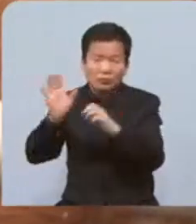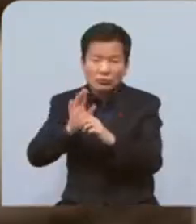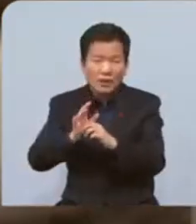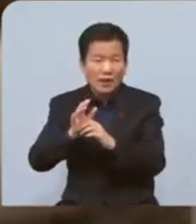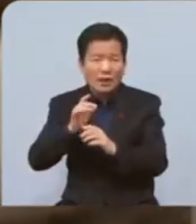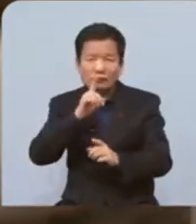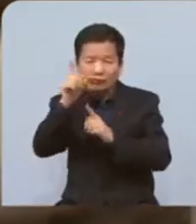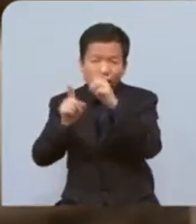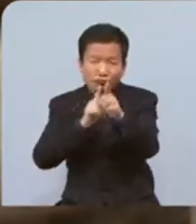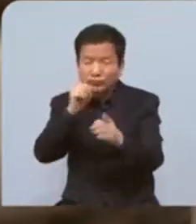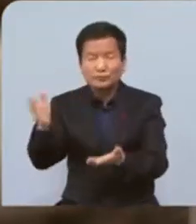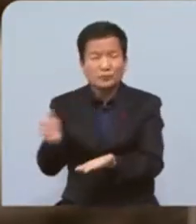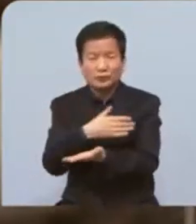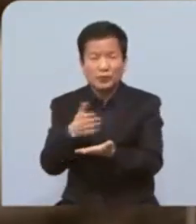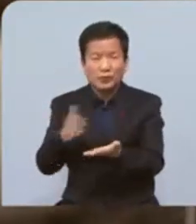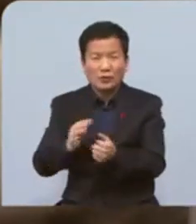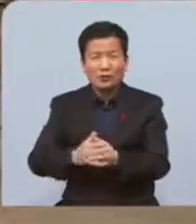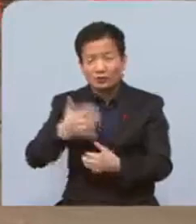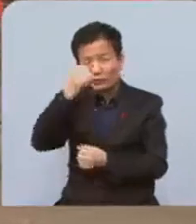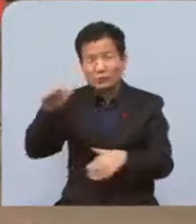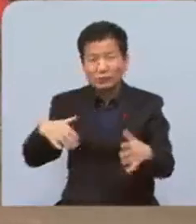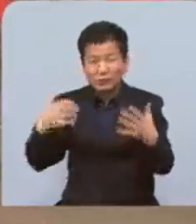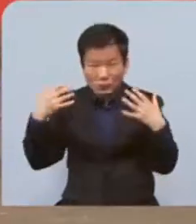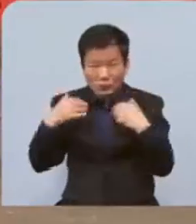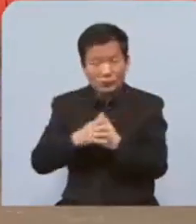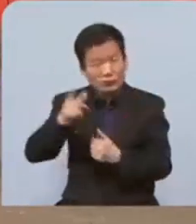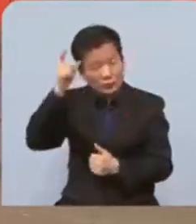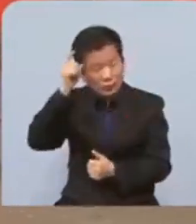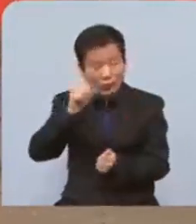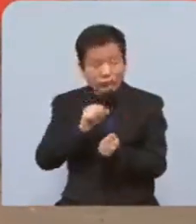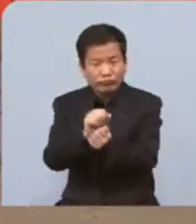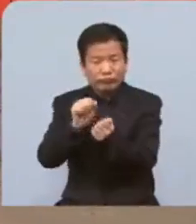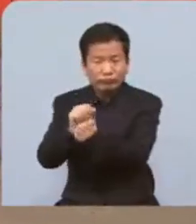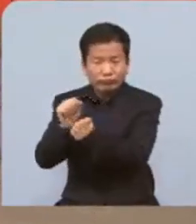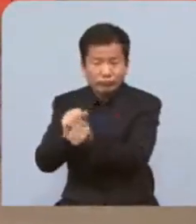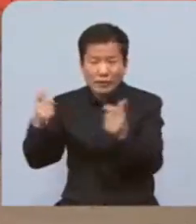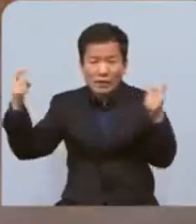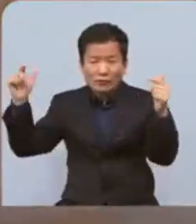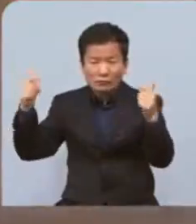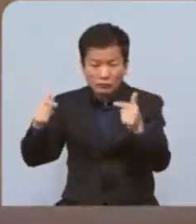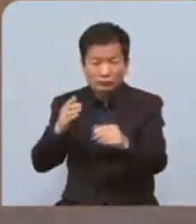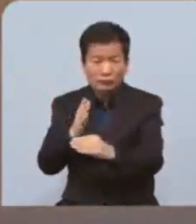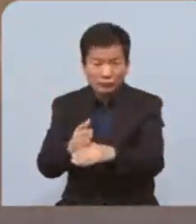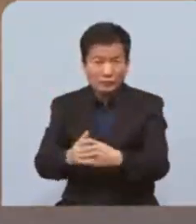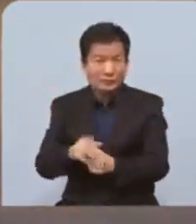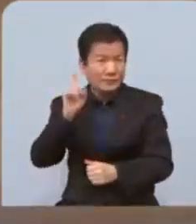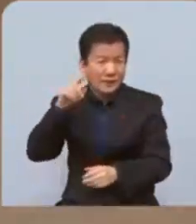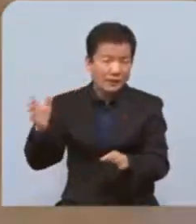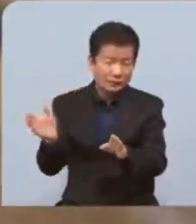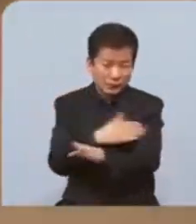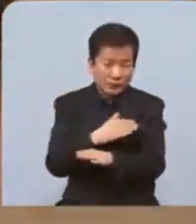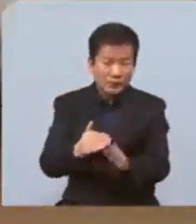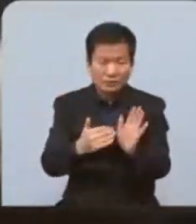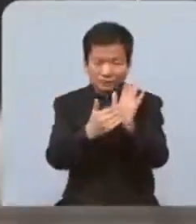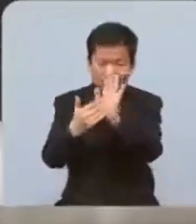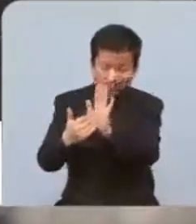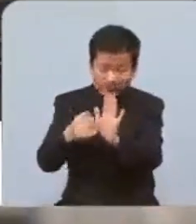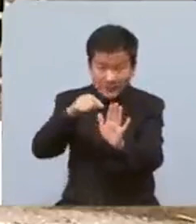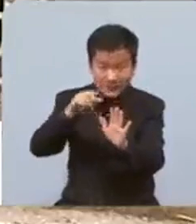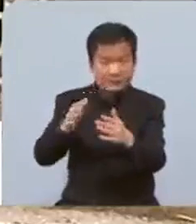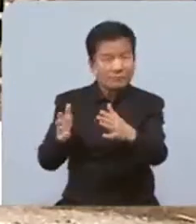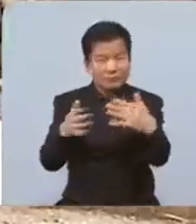신고는 없었습니다. 충청북도는 럼피스킨 확산세가 주춤해진 것으로 보고 내일부터 방역대 해제를